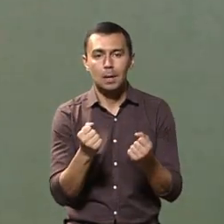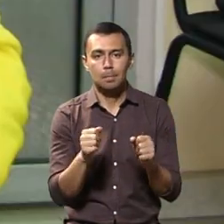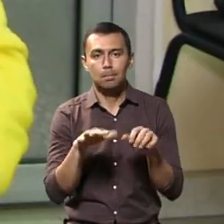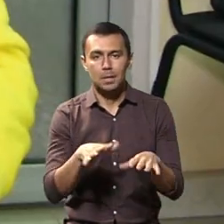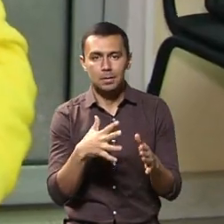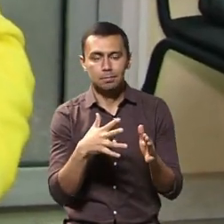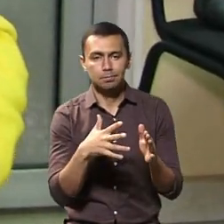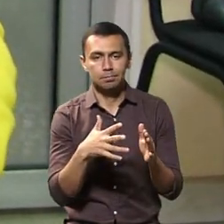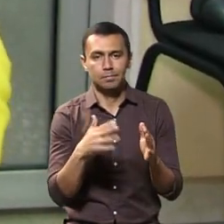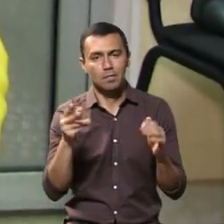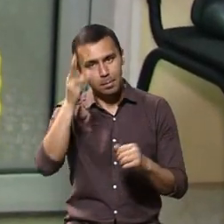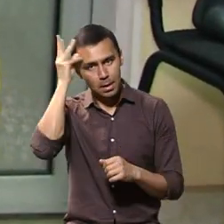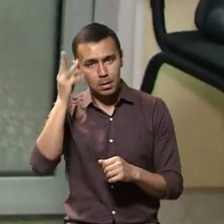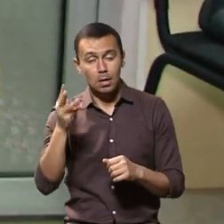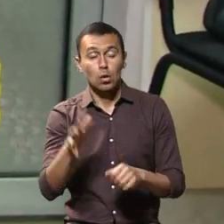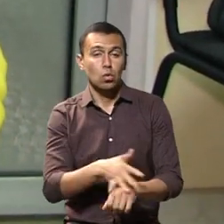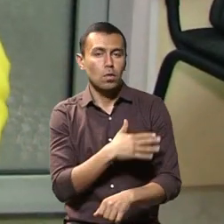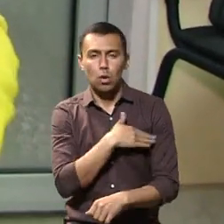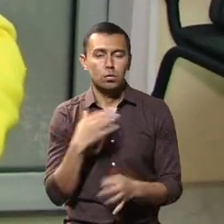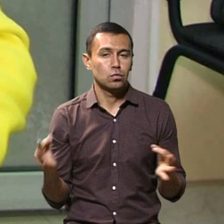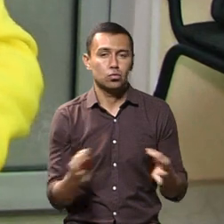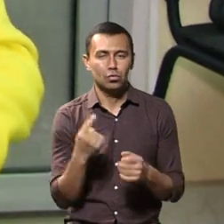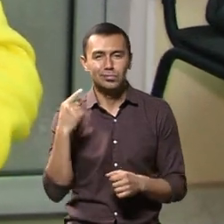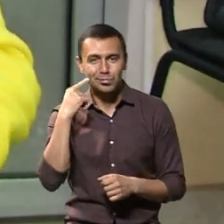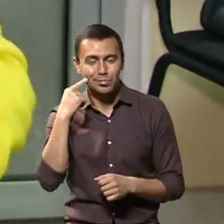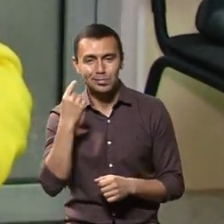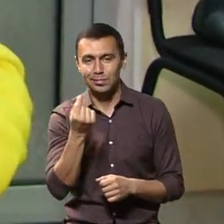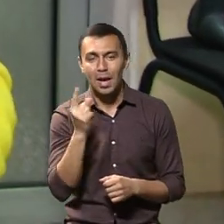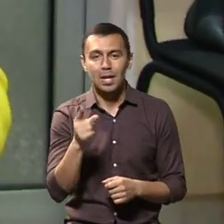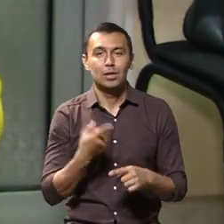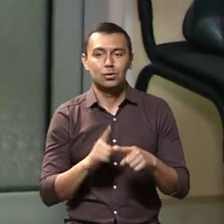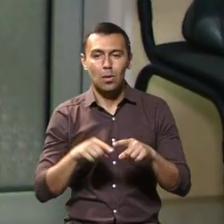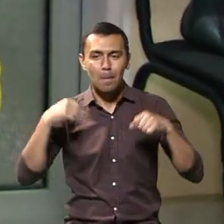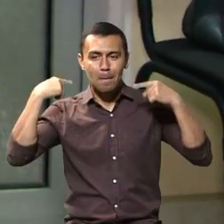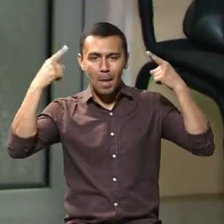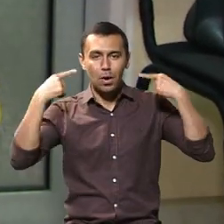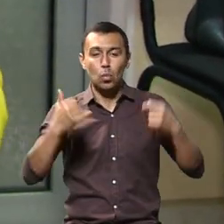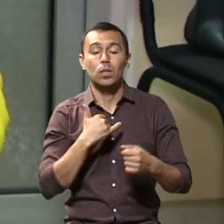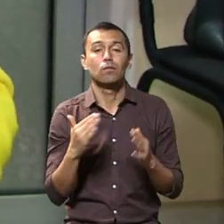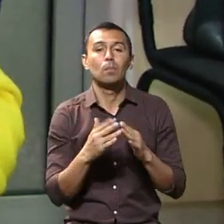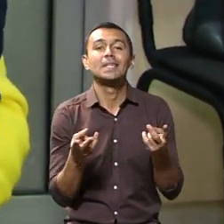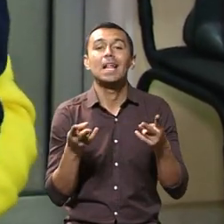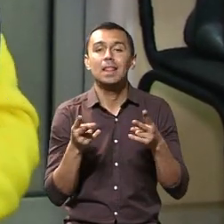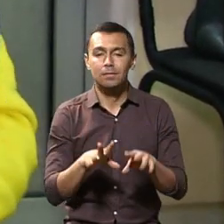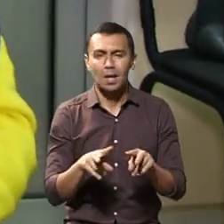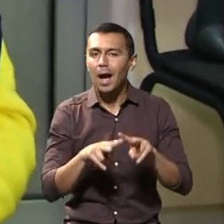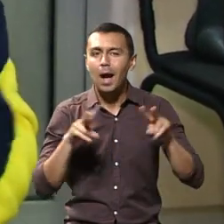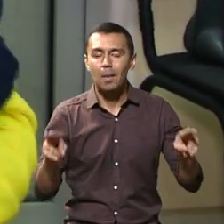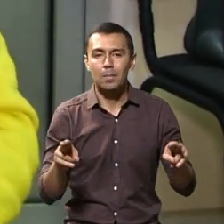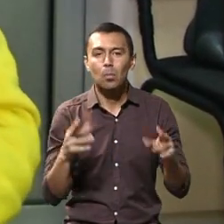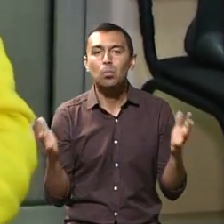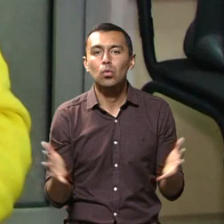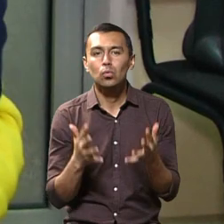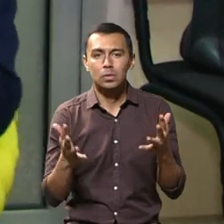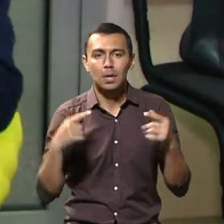Хмельницькому. Богдан довго не хотів нічого, соромиться, але цього барашка обрав, бо у нас вдома залишився такий самий